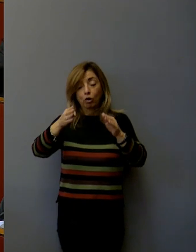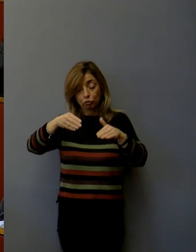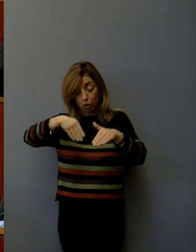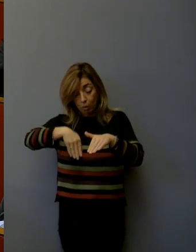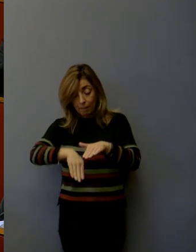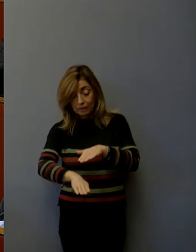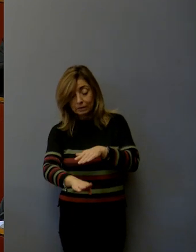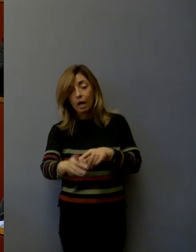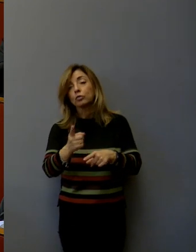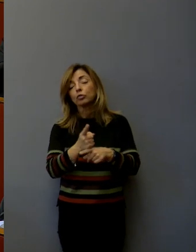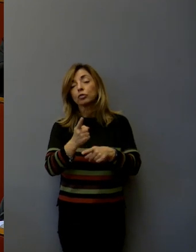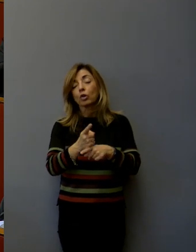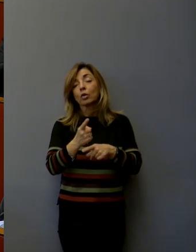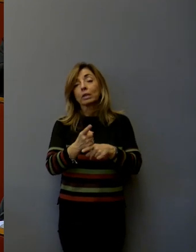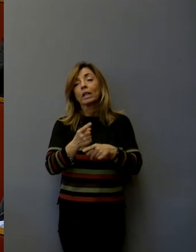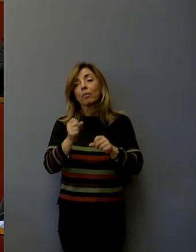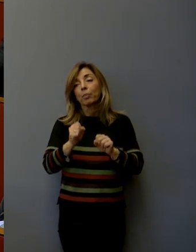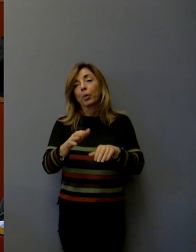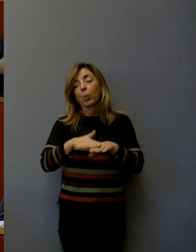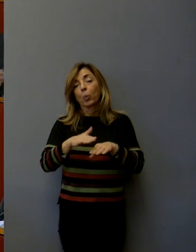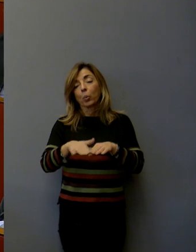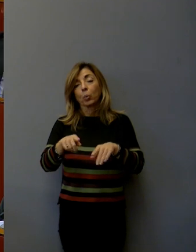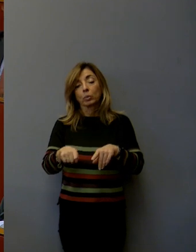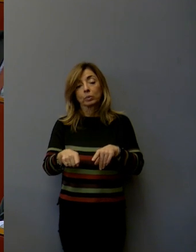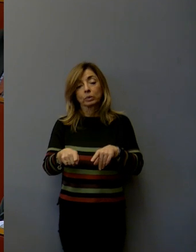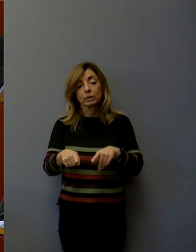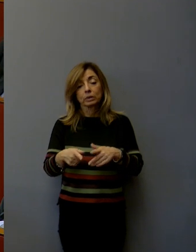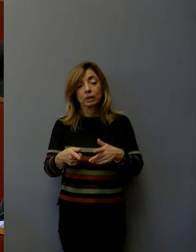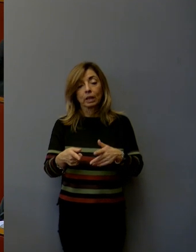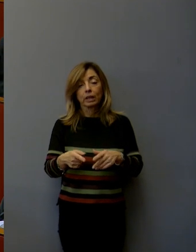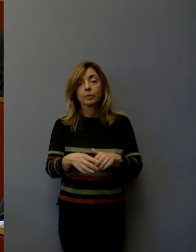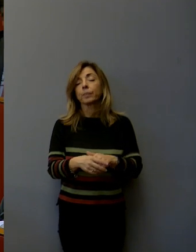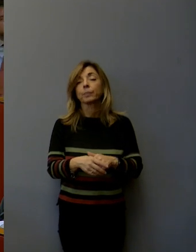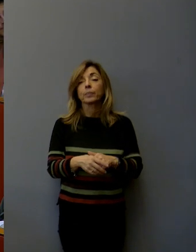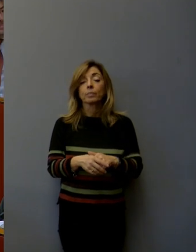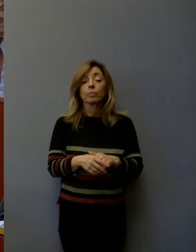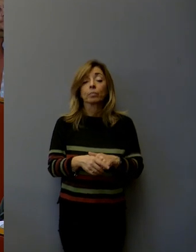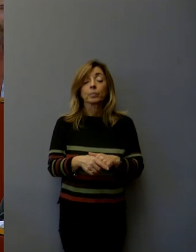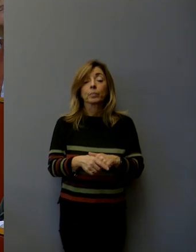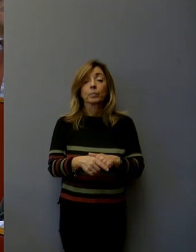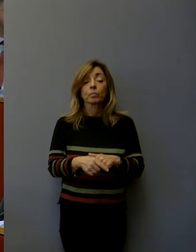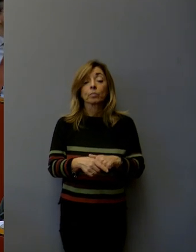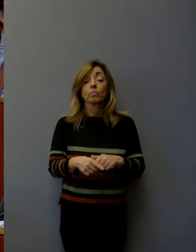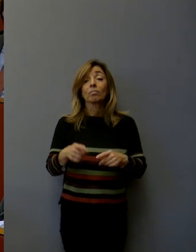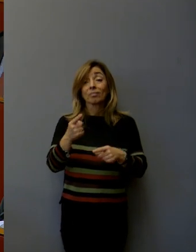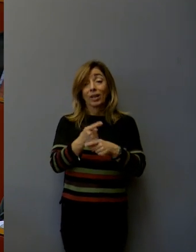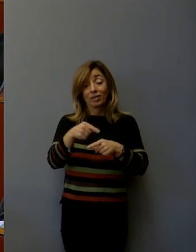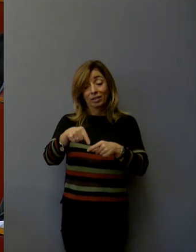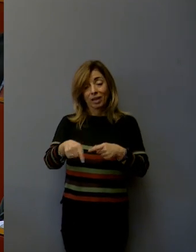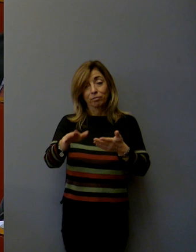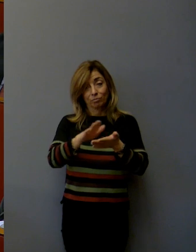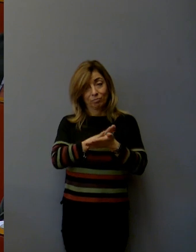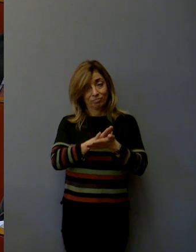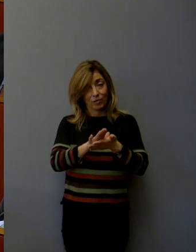per fare quel buco che è sono quelle attività commerciali ormai chiuse deve essere decoroso non solo grazie